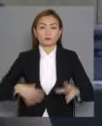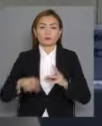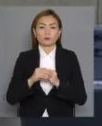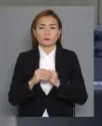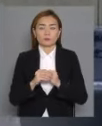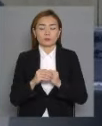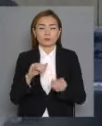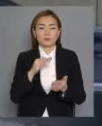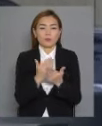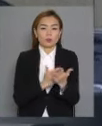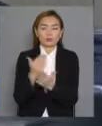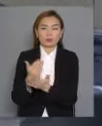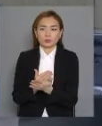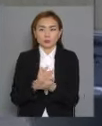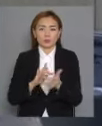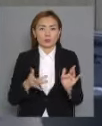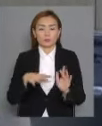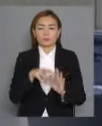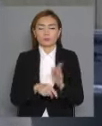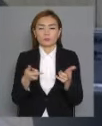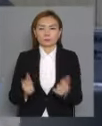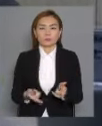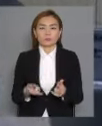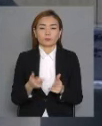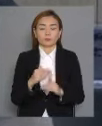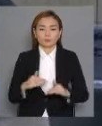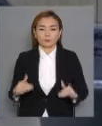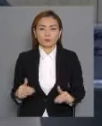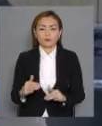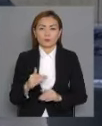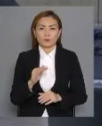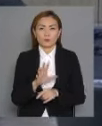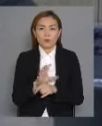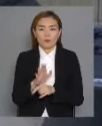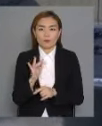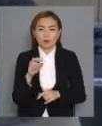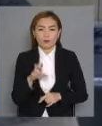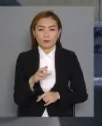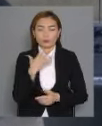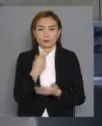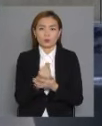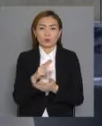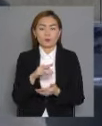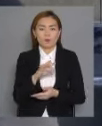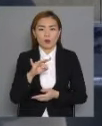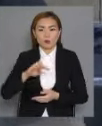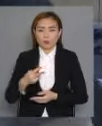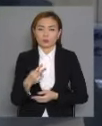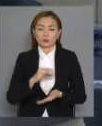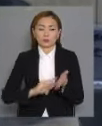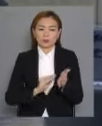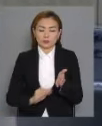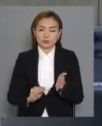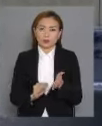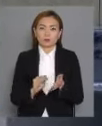барлық программалар интернетте тұрады, оқушы тек веб-порталға кіретте, өз логинмен паролін жазады. Сосын